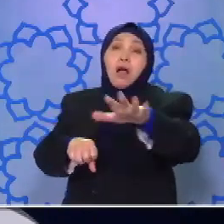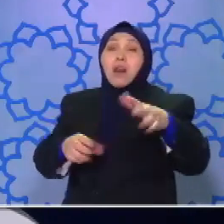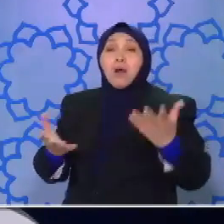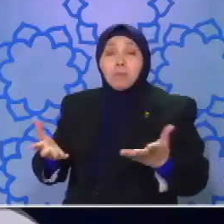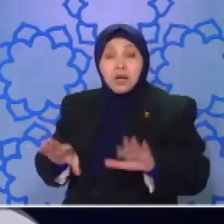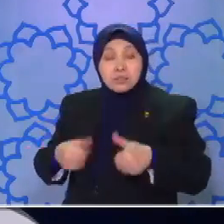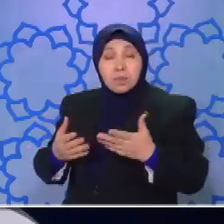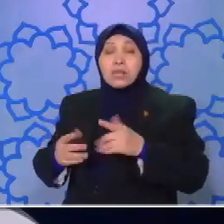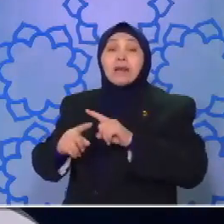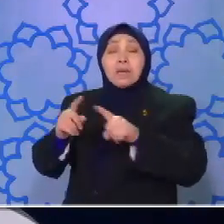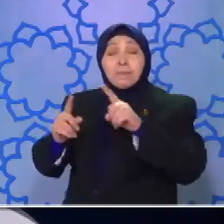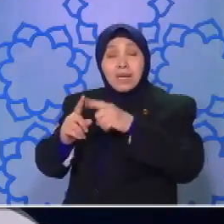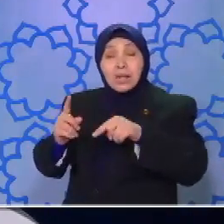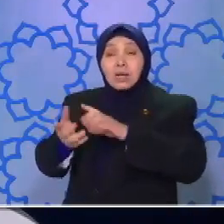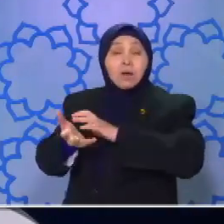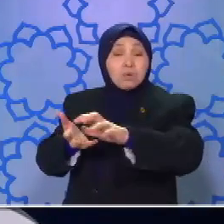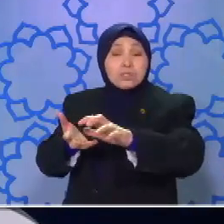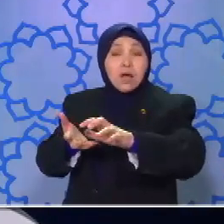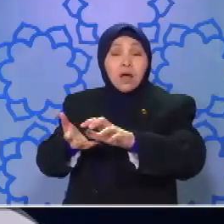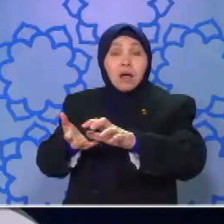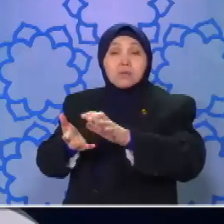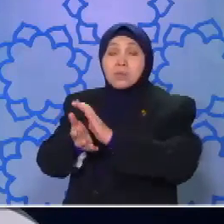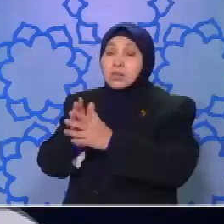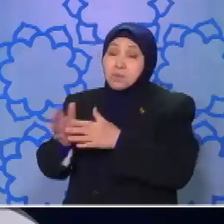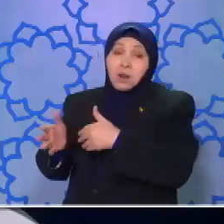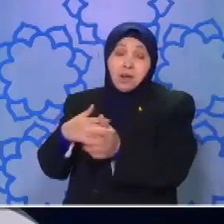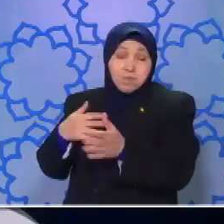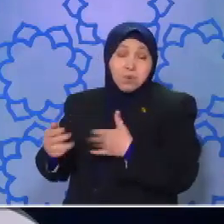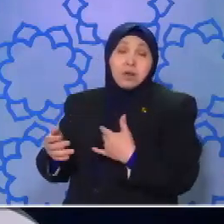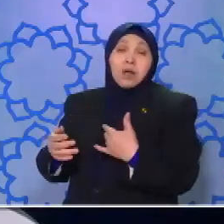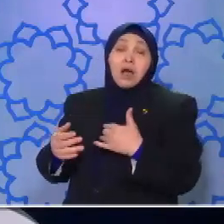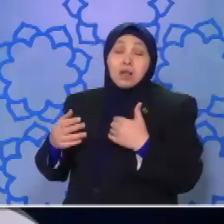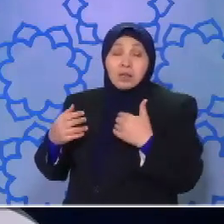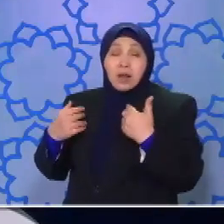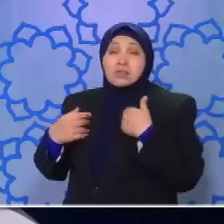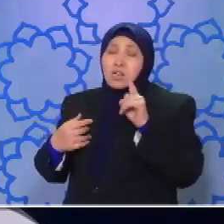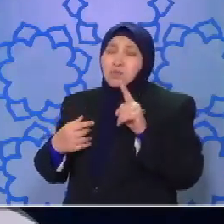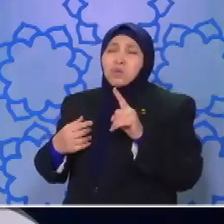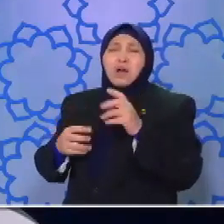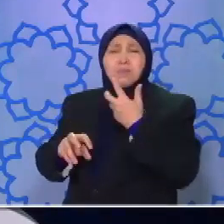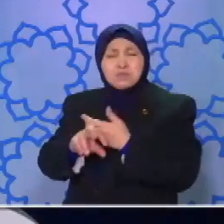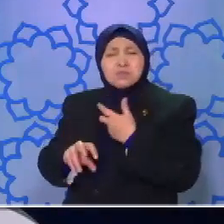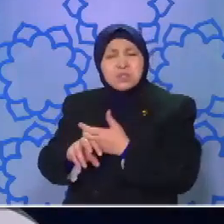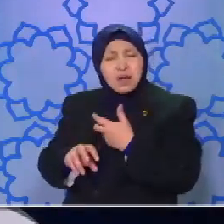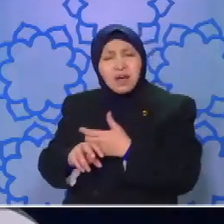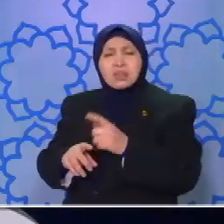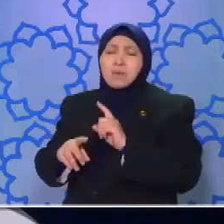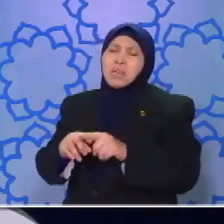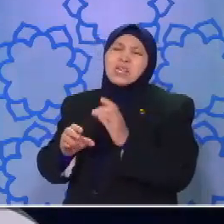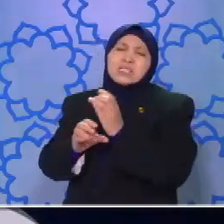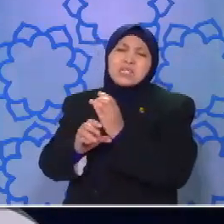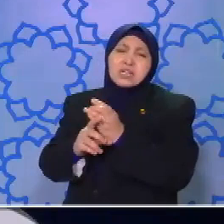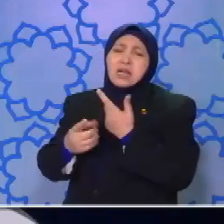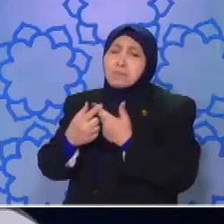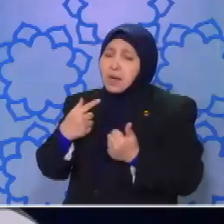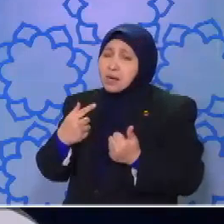Tetapi apabila dirosakkan, maka kesannya apa? Walaupun dia adalah satu mudarat, tetapi mudarat itu lebih kecil